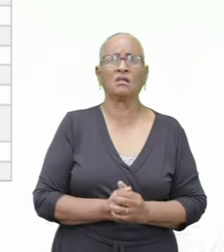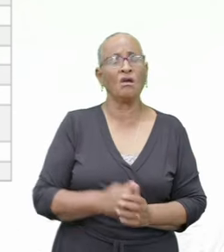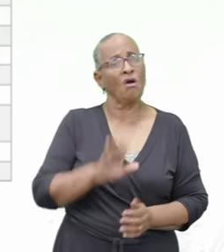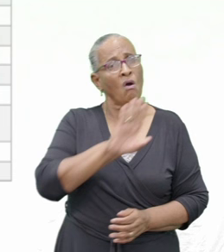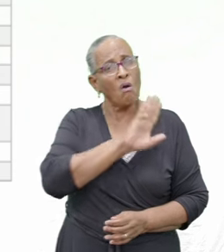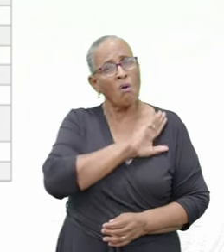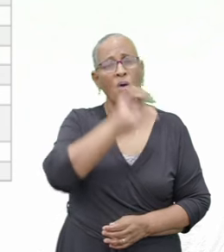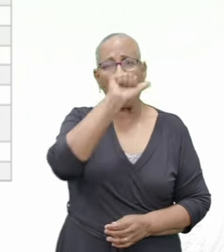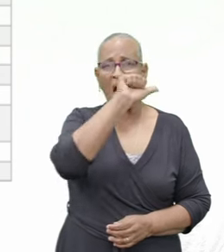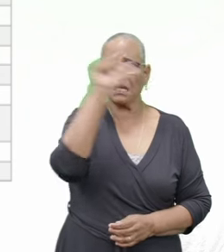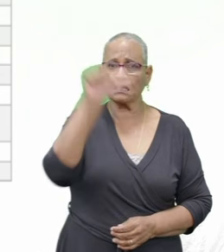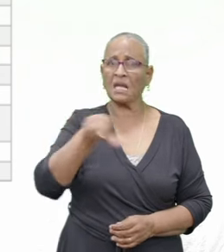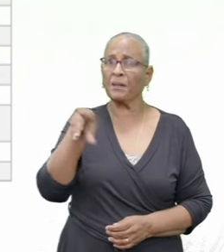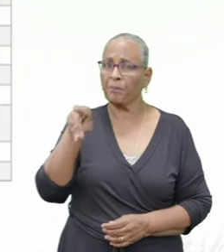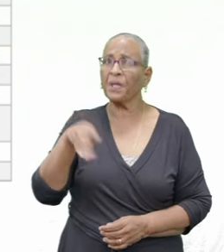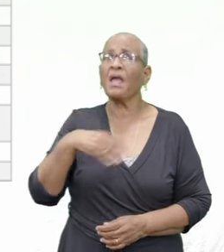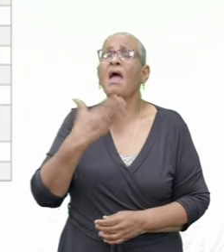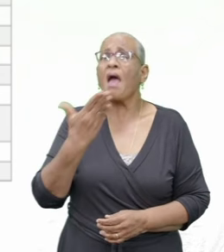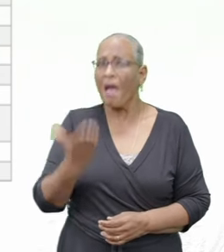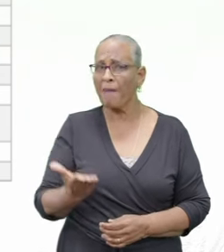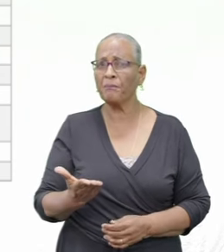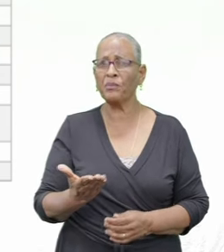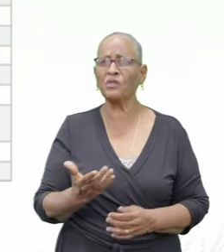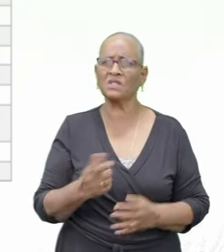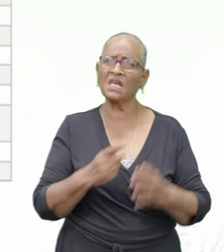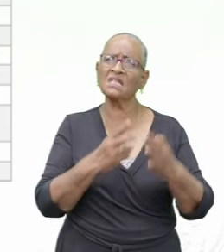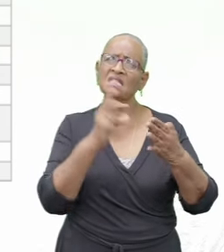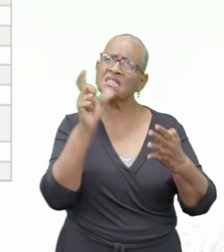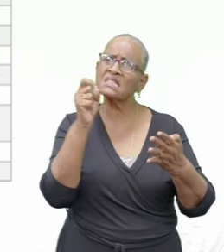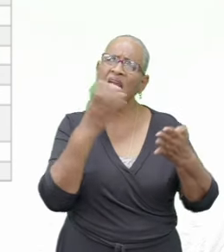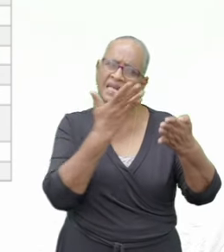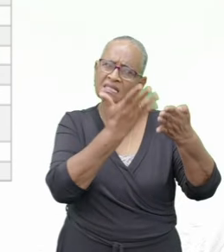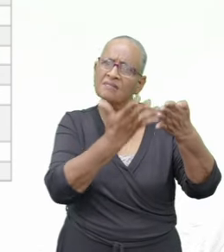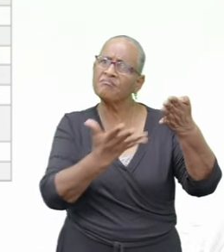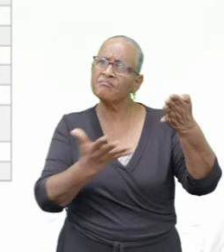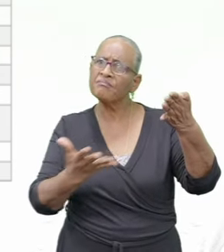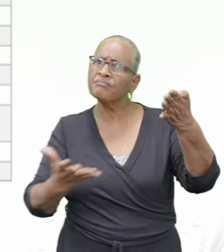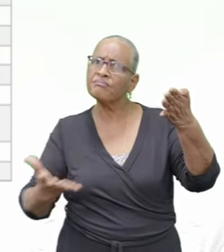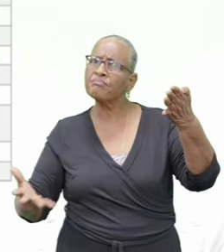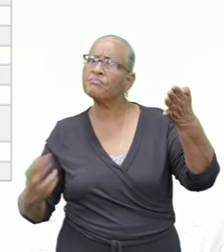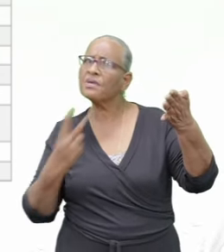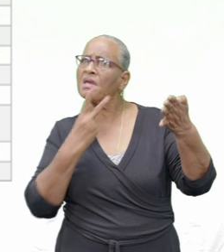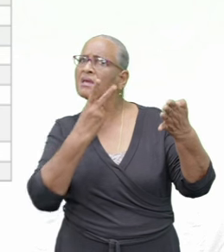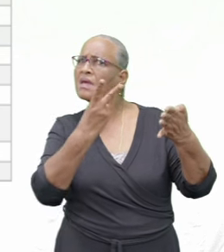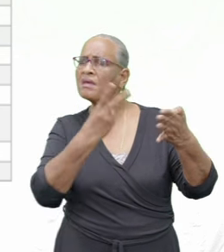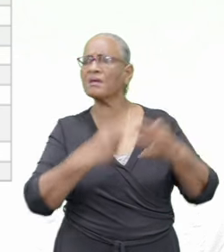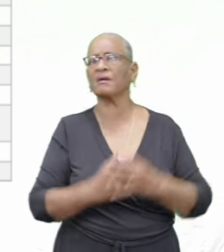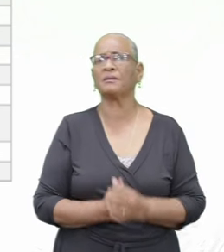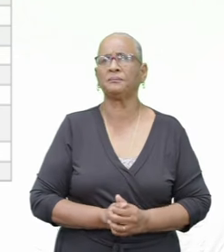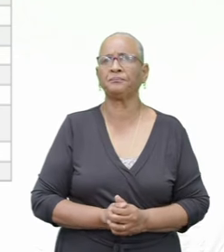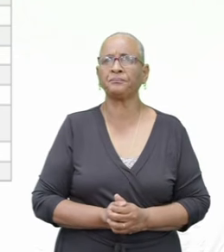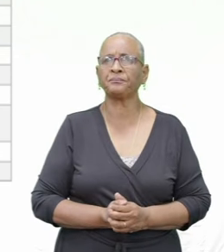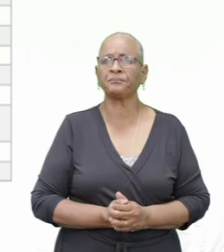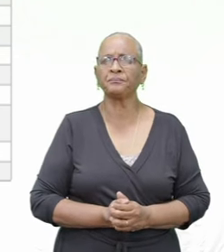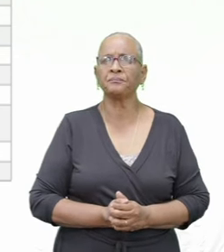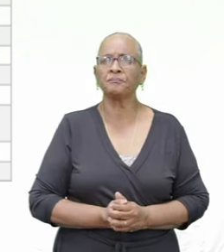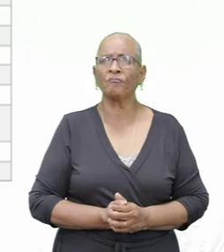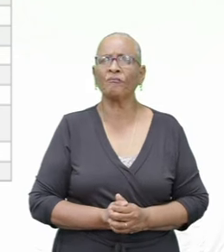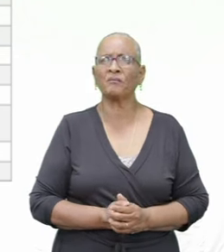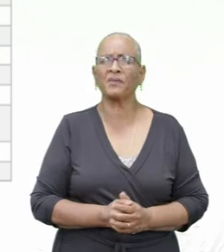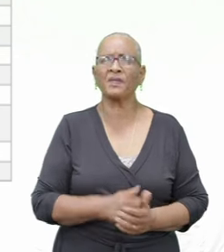heeft cijfers, daar hebben we ook wat overzichten van zo meteen. Maar u ziet eigenlijk, en u ziet ook daar, dat eigenlijk we